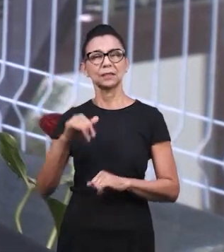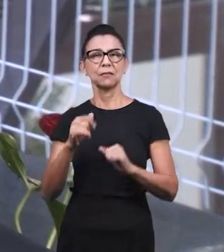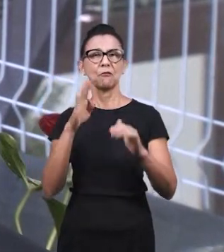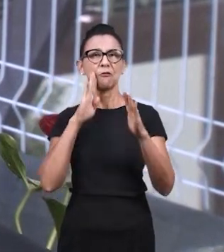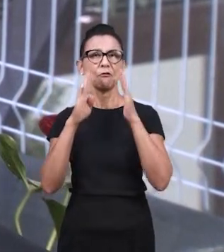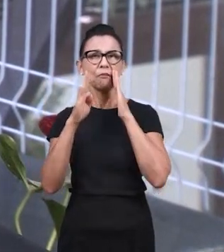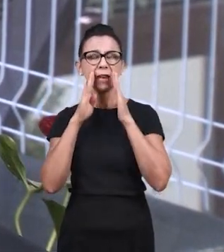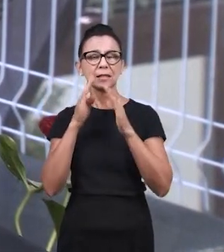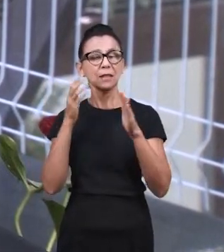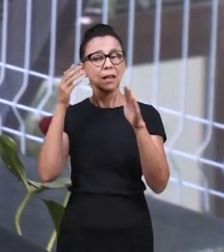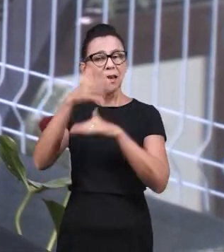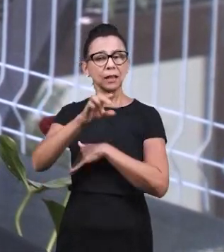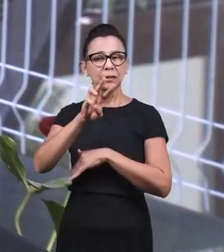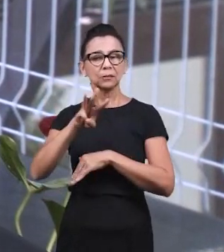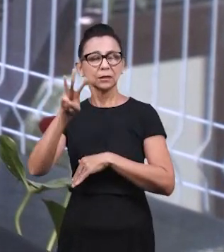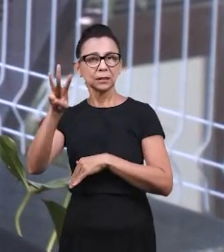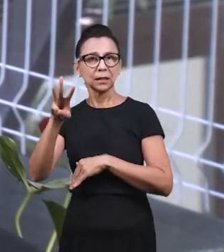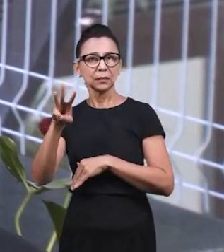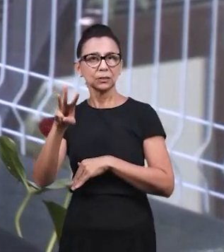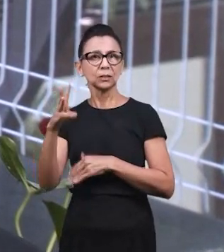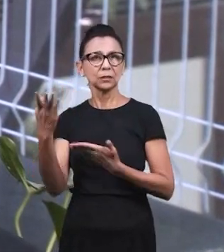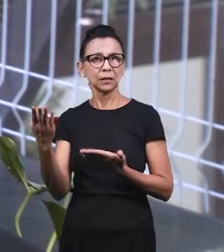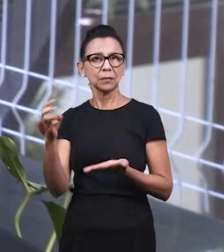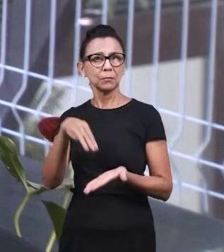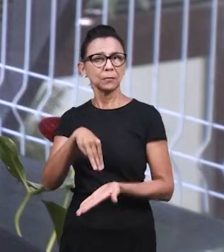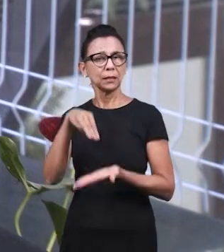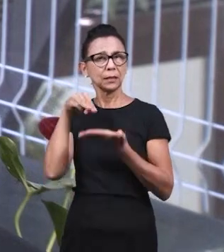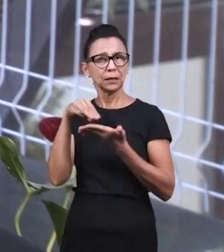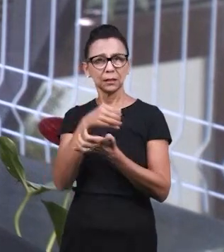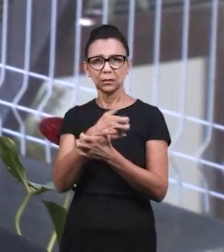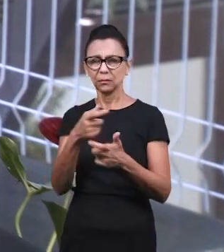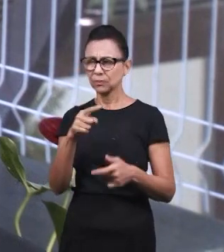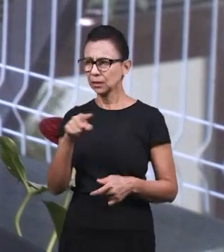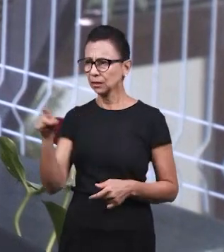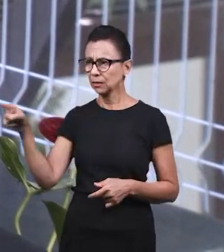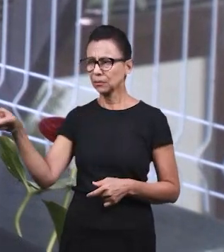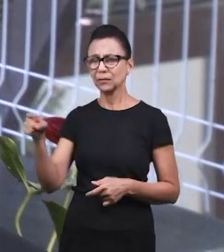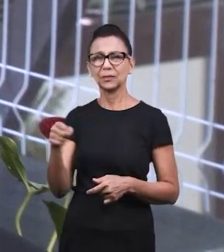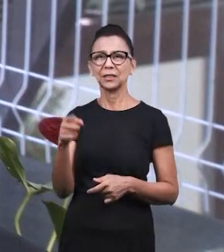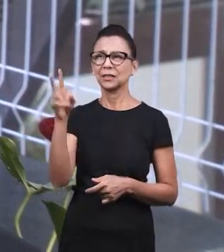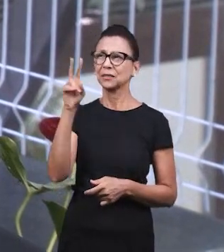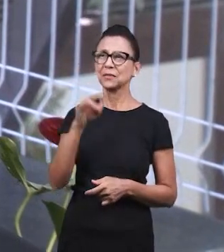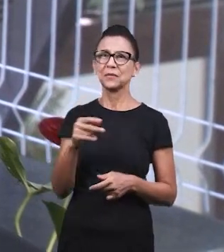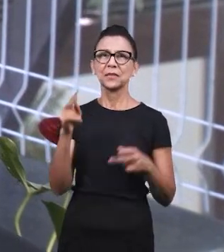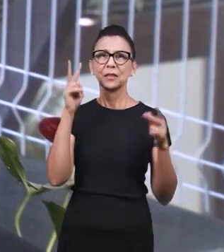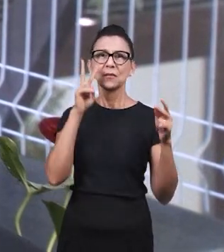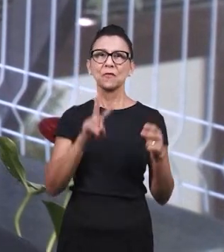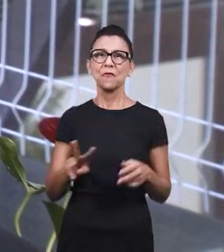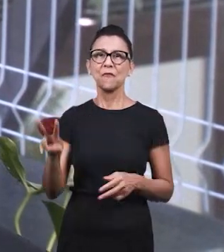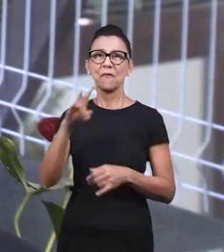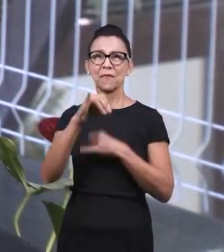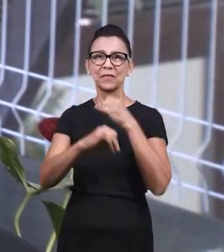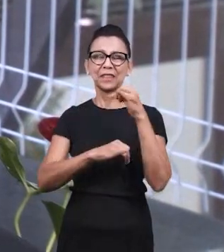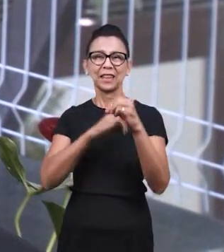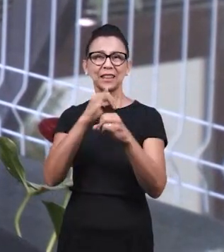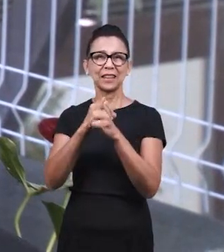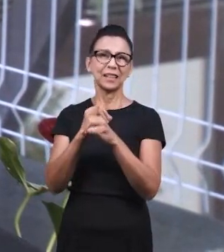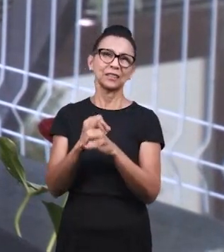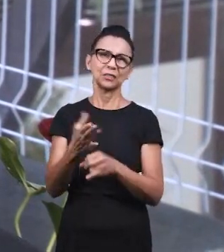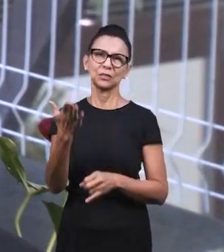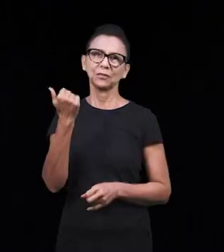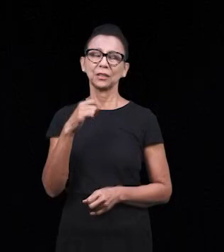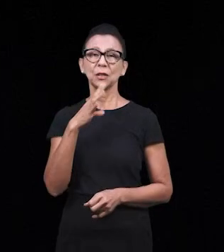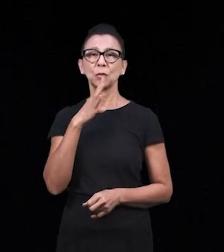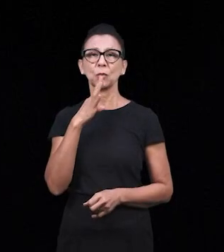et accédez au site de l'Église chrétienne Maranatha et de la Radio Manaïm. Téléchargez les applications gratuitement, naviguez et